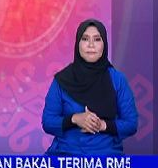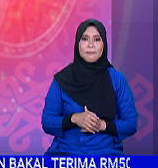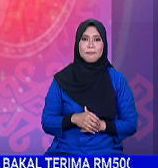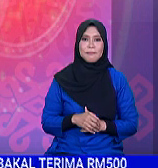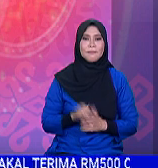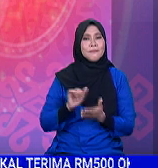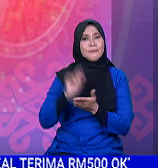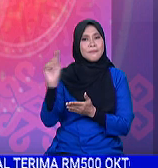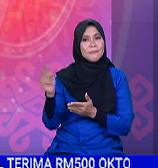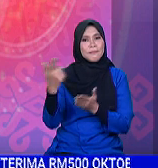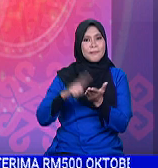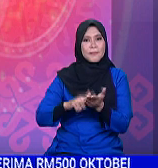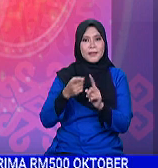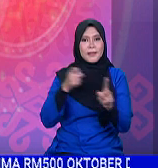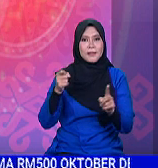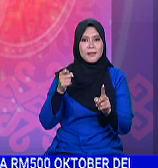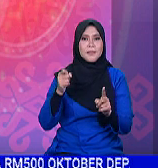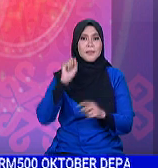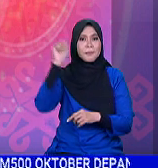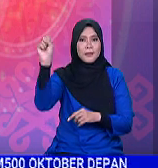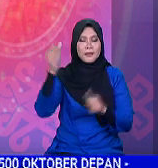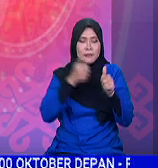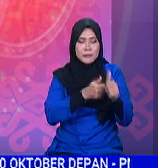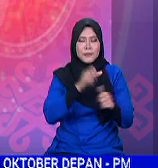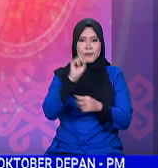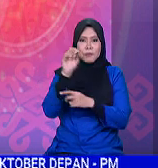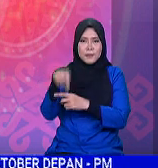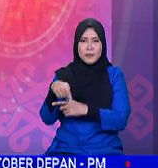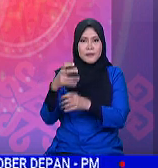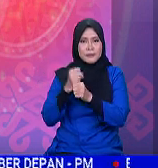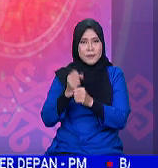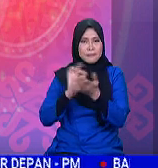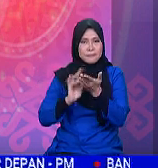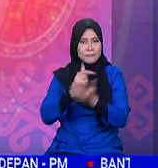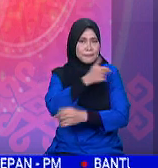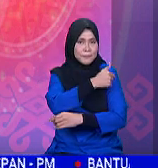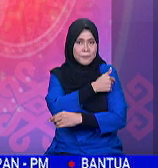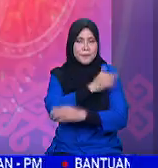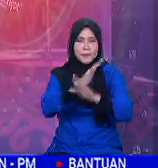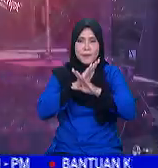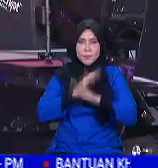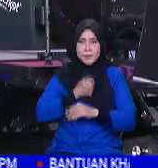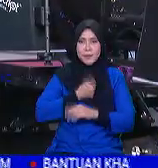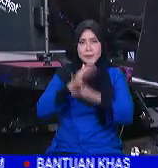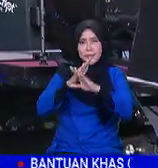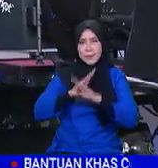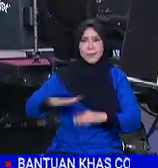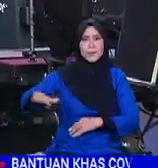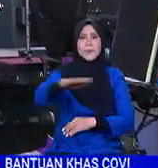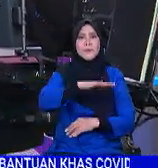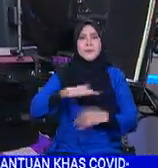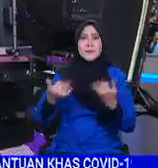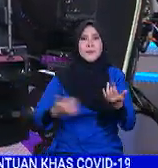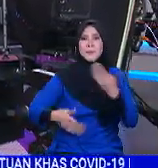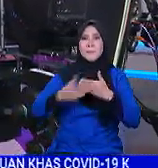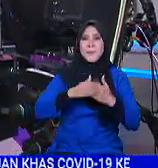baik sekian perkembangan dari negeri dibawa Bayu batue Sophie dan dapatkan vaksinasi hidung diri lindung semua kembali bersama